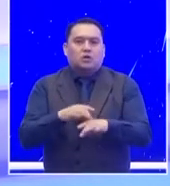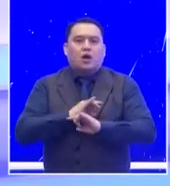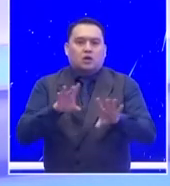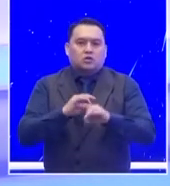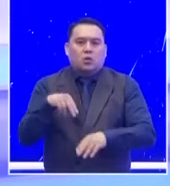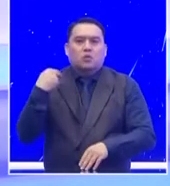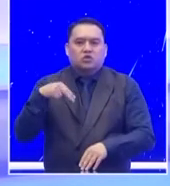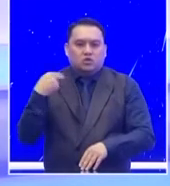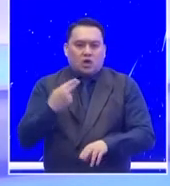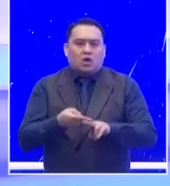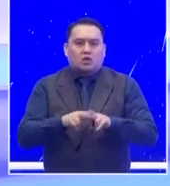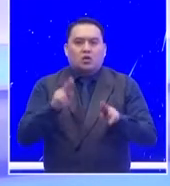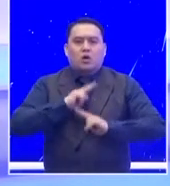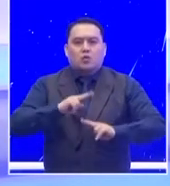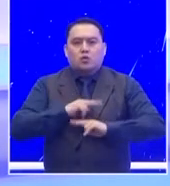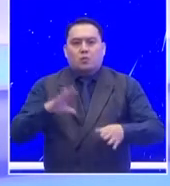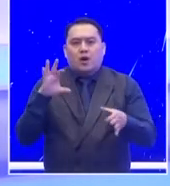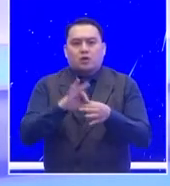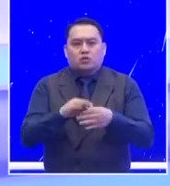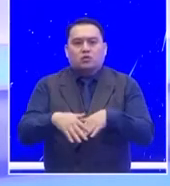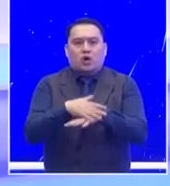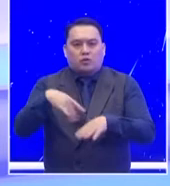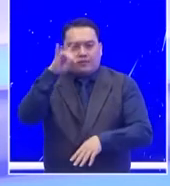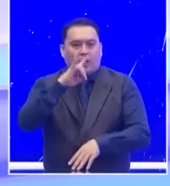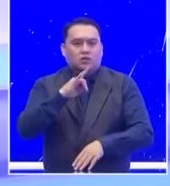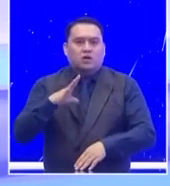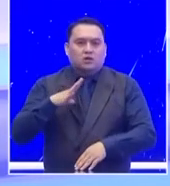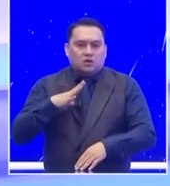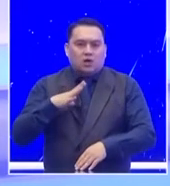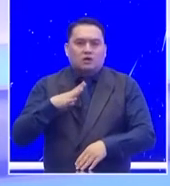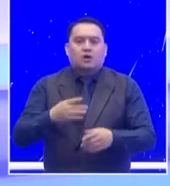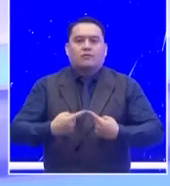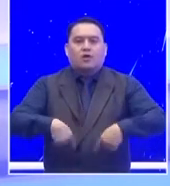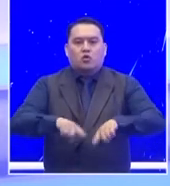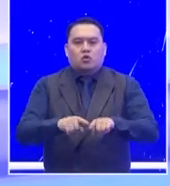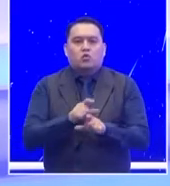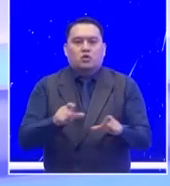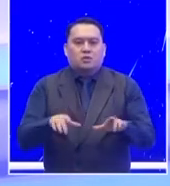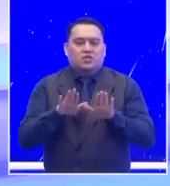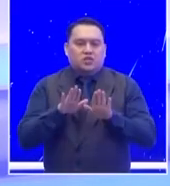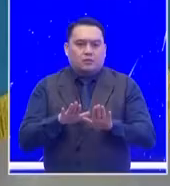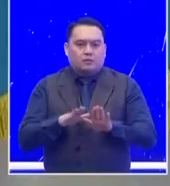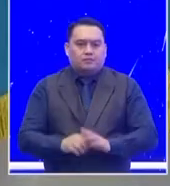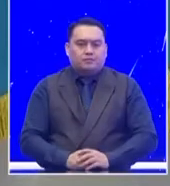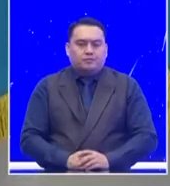Касым-Жомарт Токаев. К этой работе подключить Ассамблею народа Казахстана, а также авторитетных людей на месте.